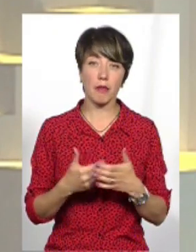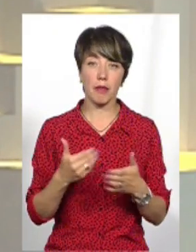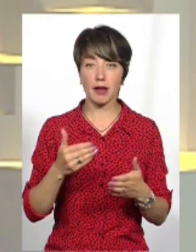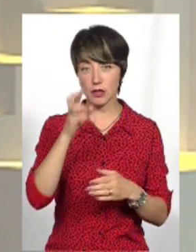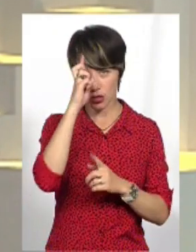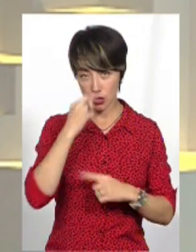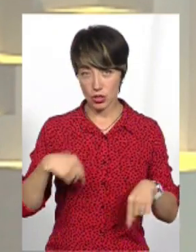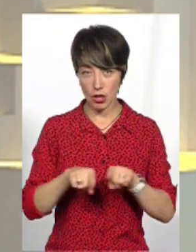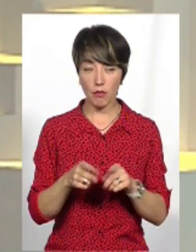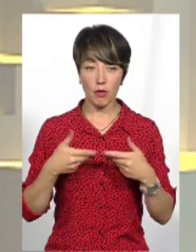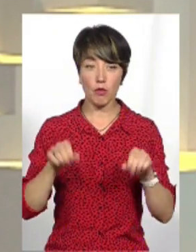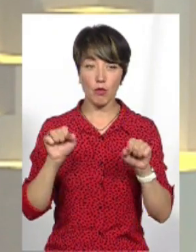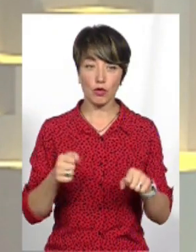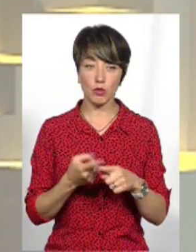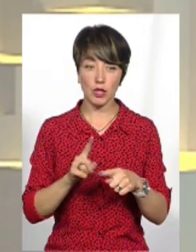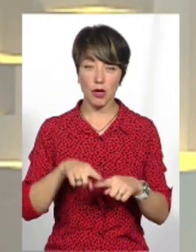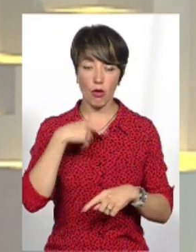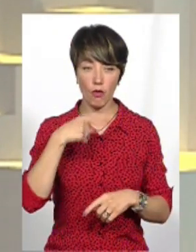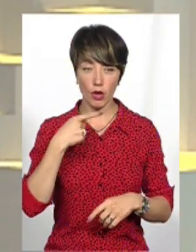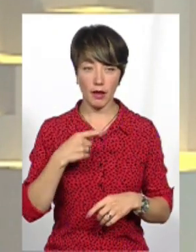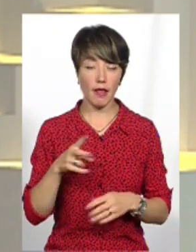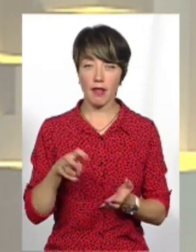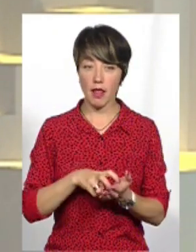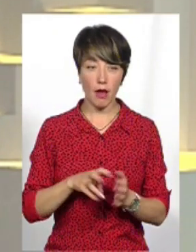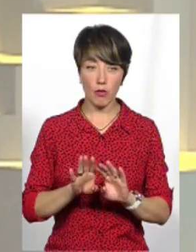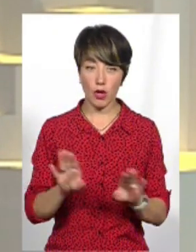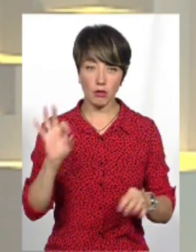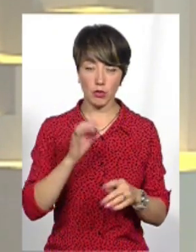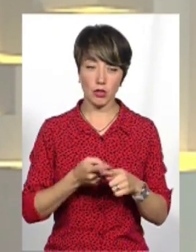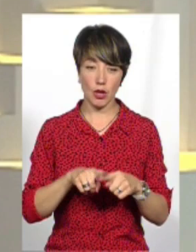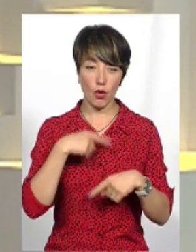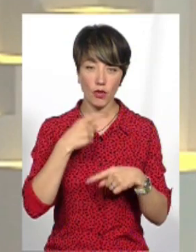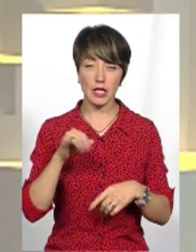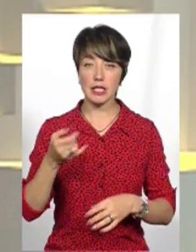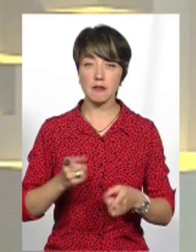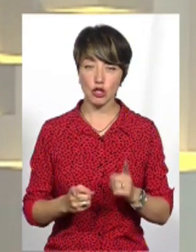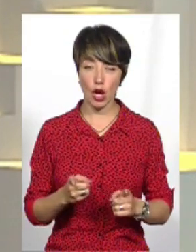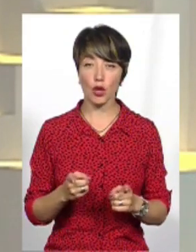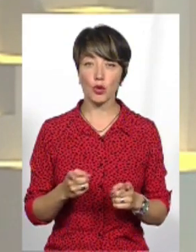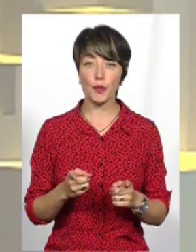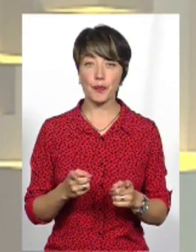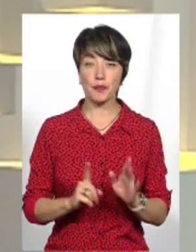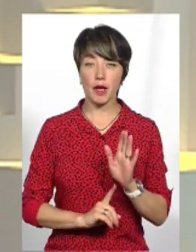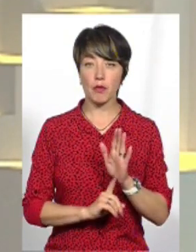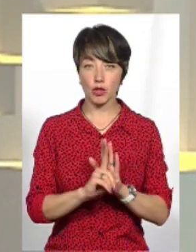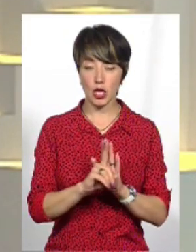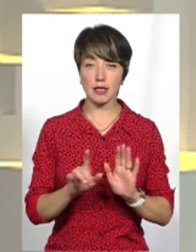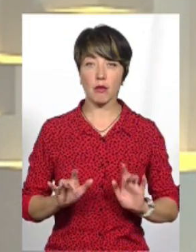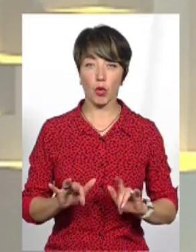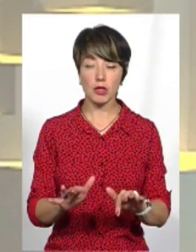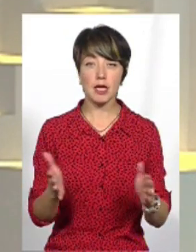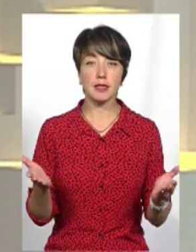перед державою, то, що ми можемо про це говорити. Не боятися про це говорити. І, звичайно ж, почнеться